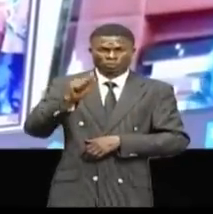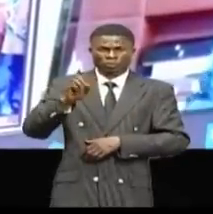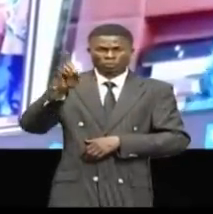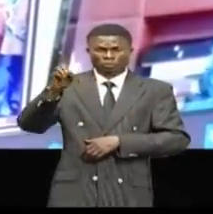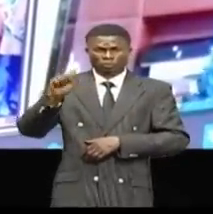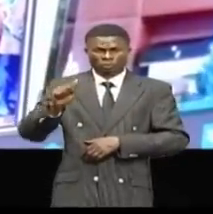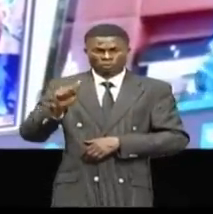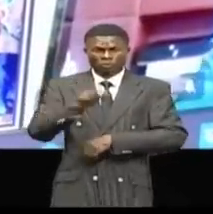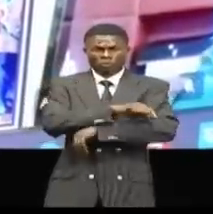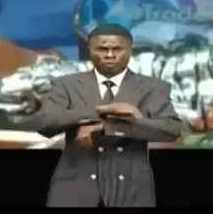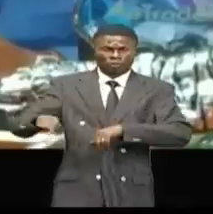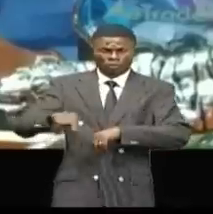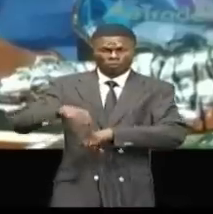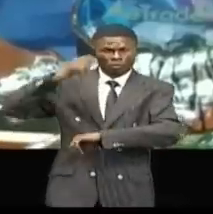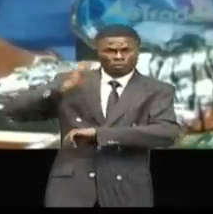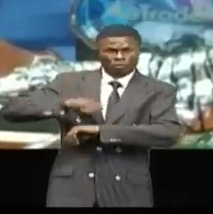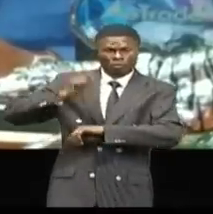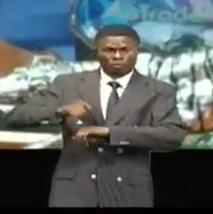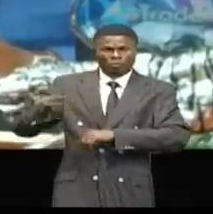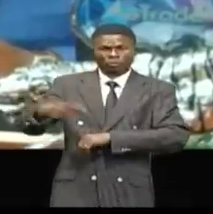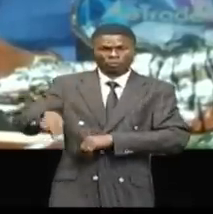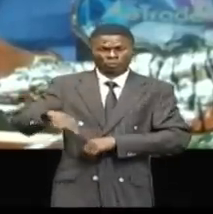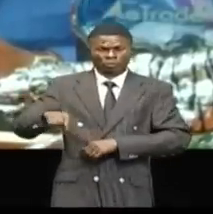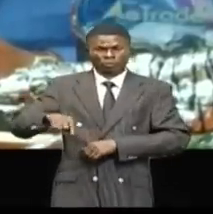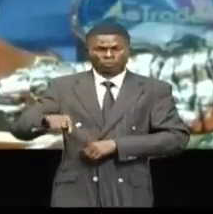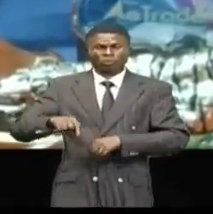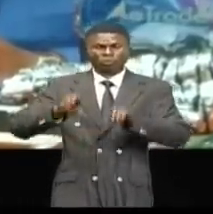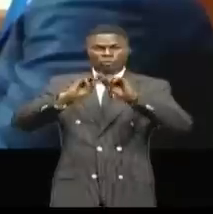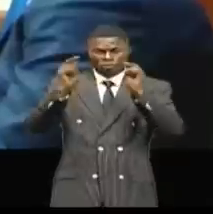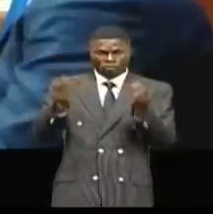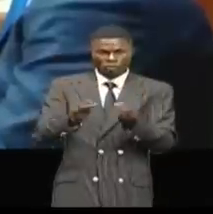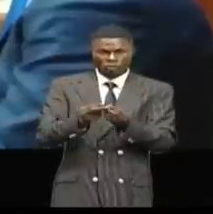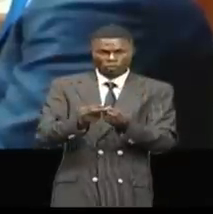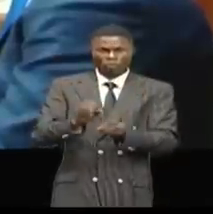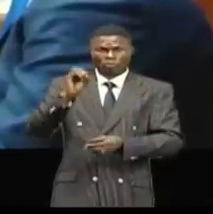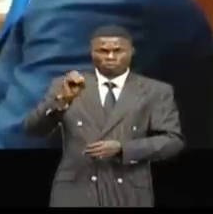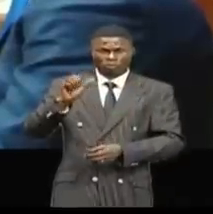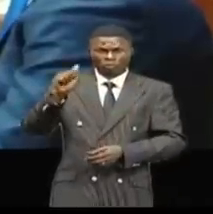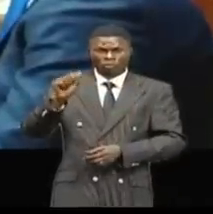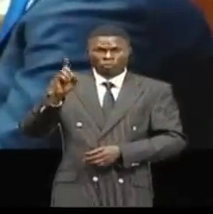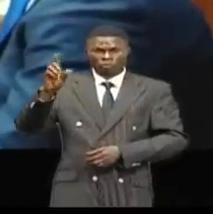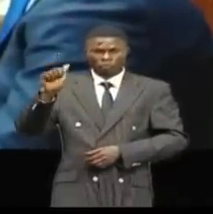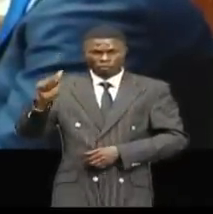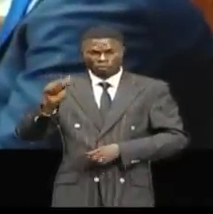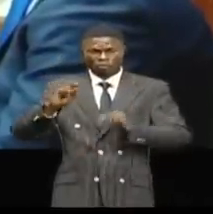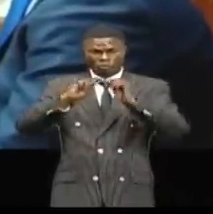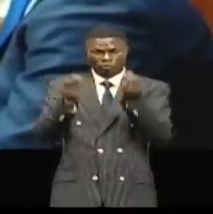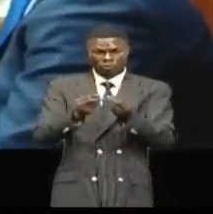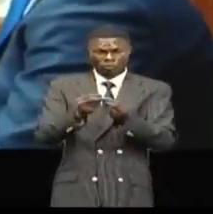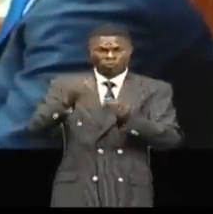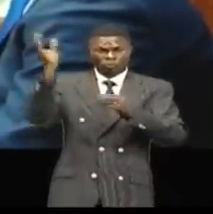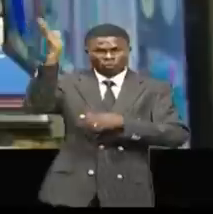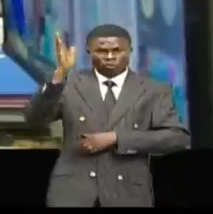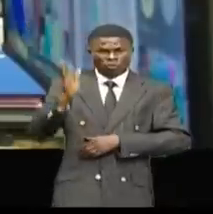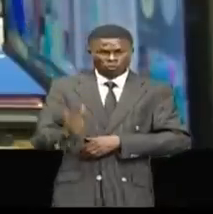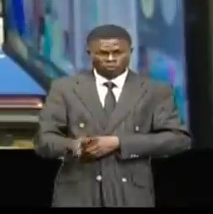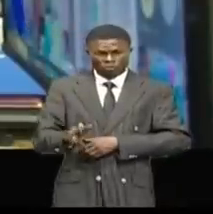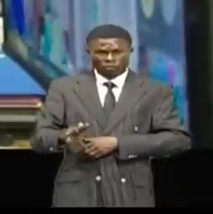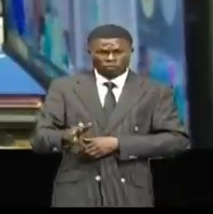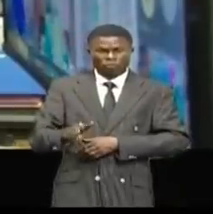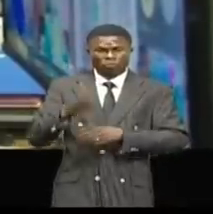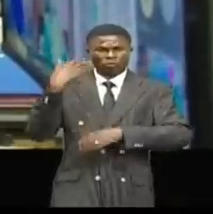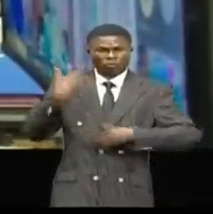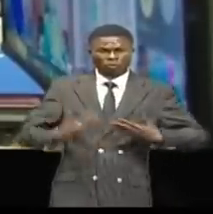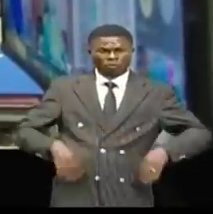de Kinshasa-Gombe et la Commission nationale OADA ont organisé sous son patronage un colloque international. Cette